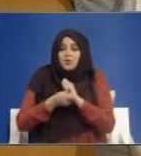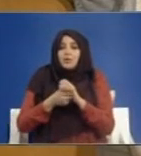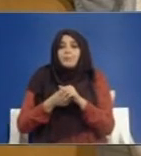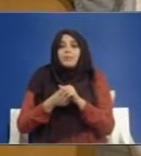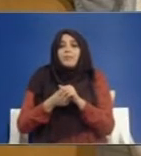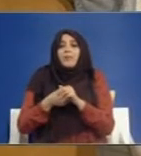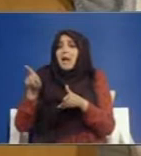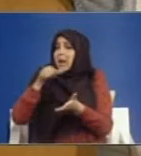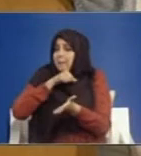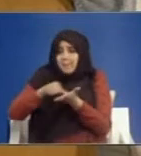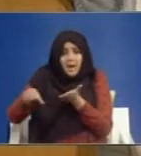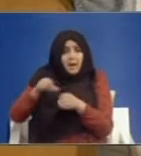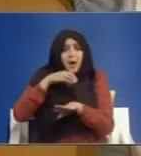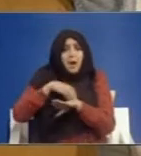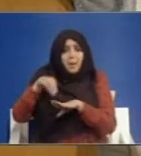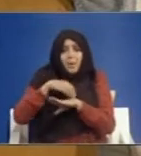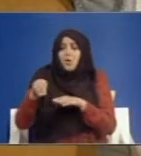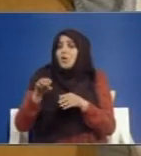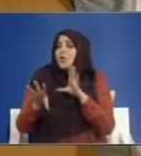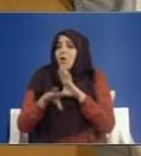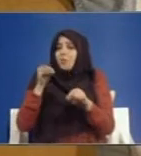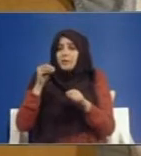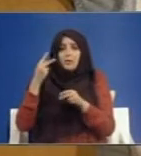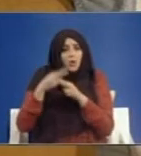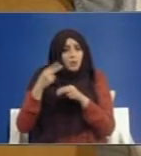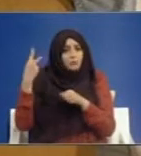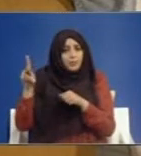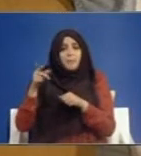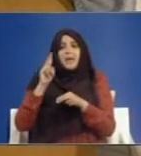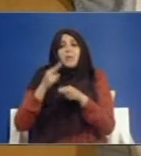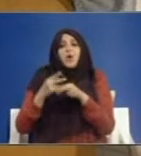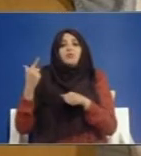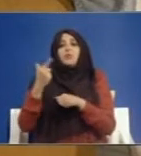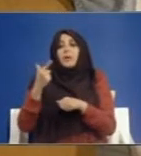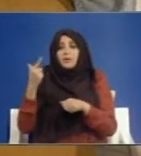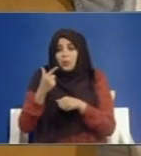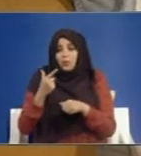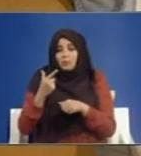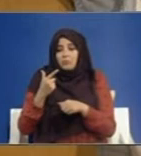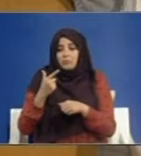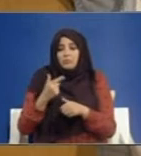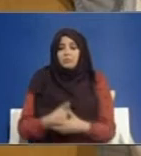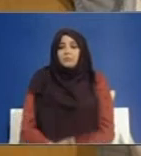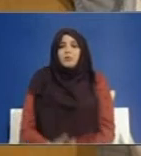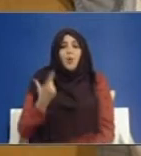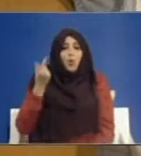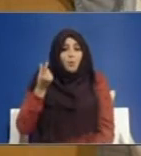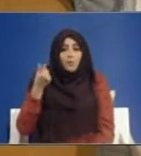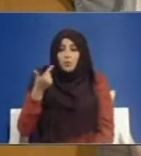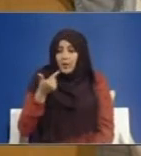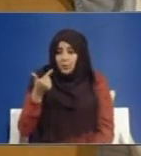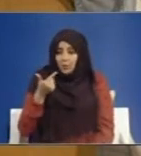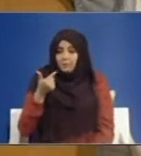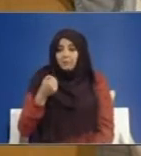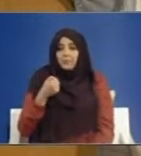البنك لأنها على اسمها هي، يعني هي متفقة هي ورجلها، أعطوا لها